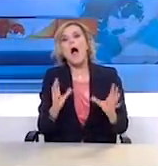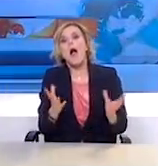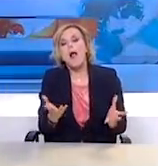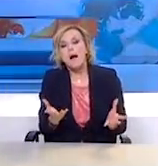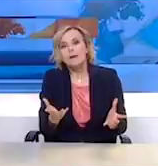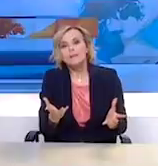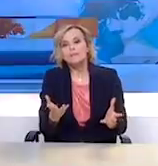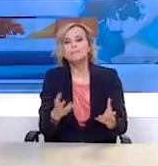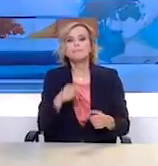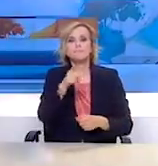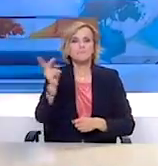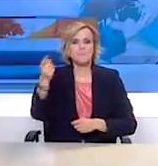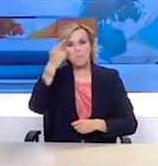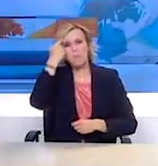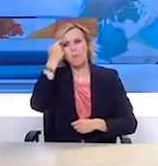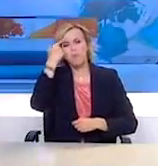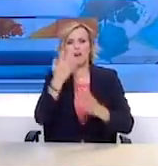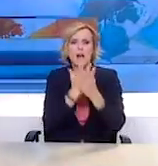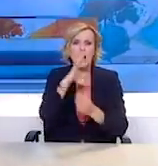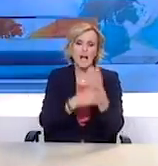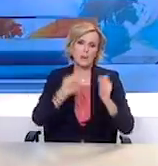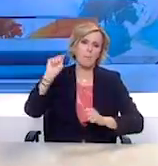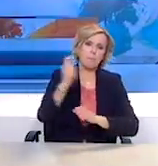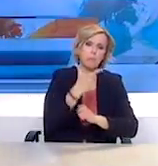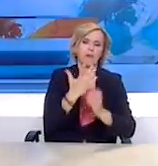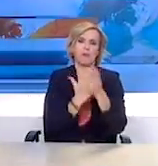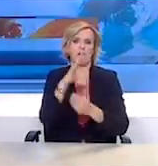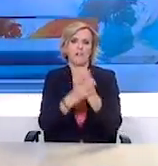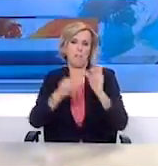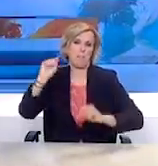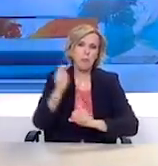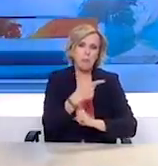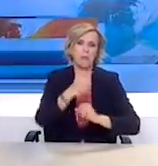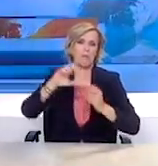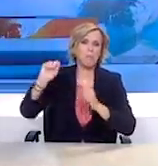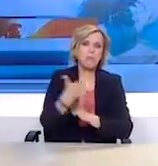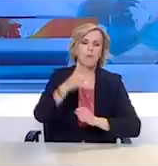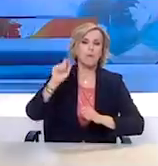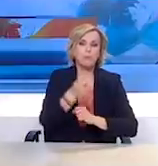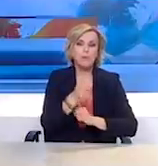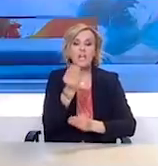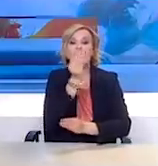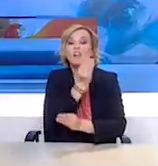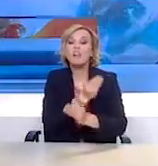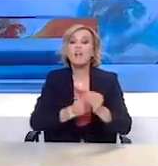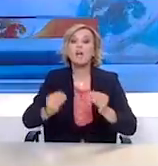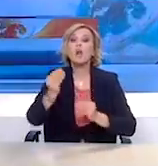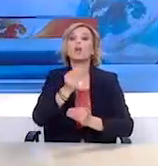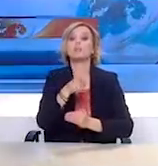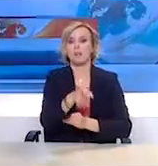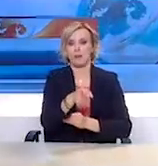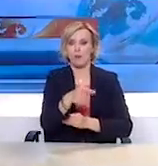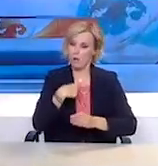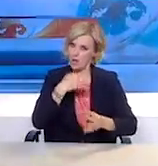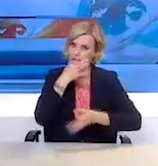η αδιάκριτη χρήση γαντιών μιας χρήσης είναι σε μεγάλο βαθμό μάταιη και μπορεί να οδηγήσει σε περισσότερη βλάβη παρά καλό. Θα